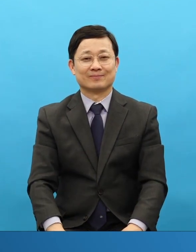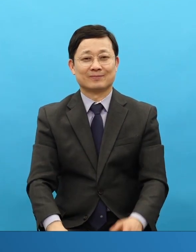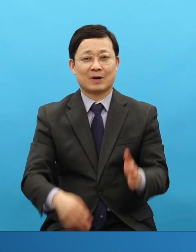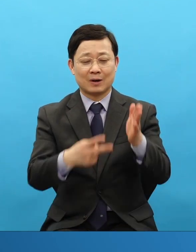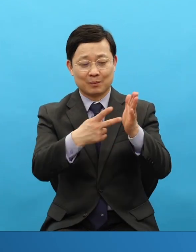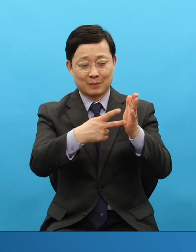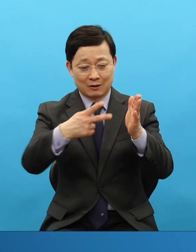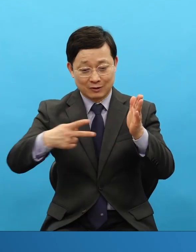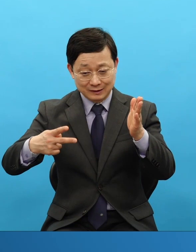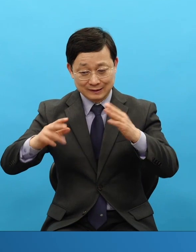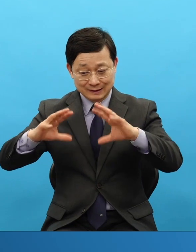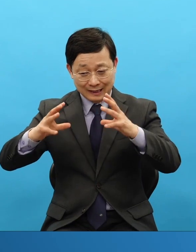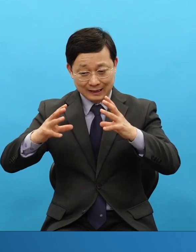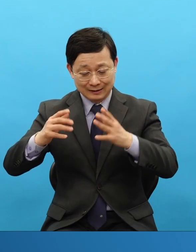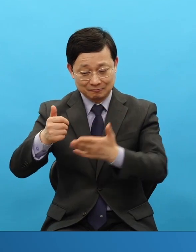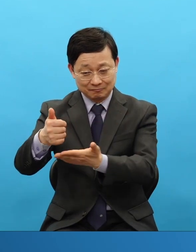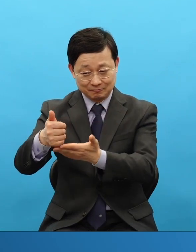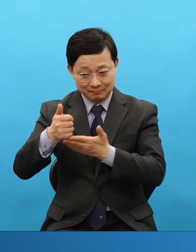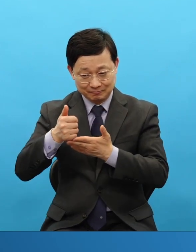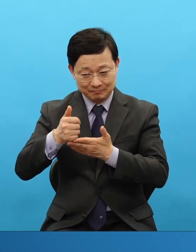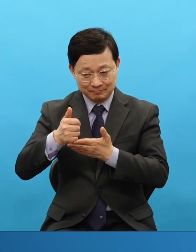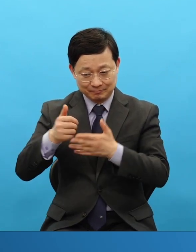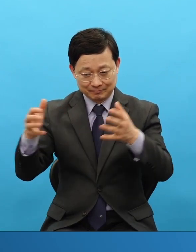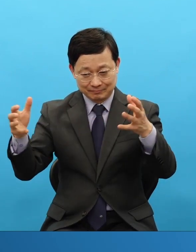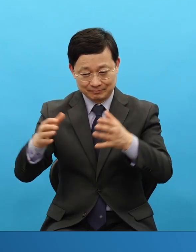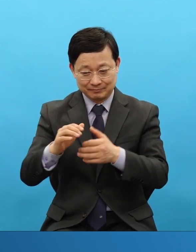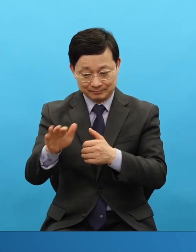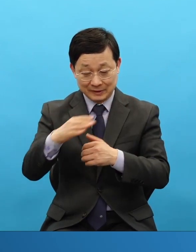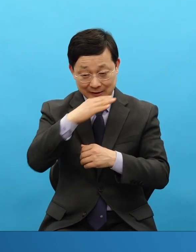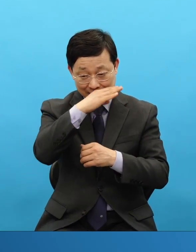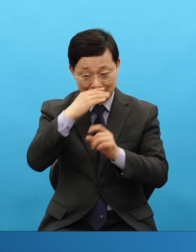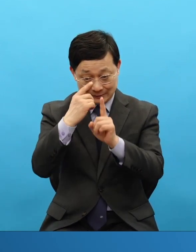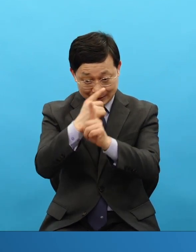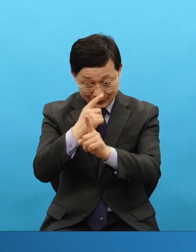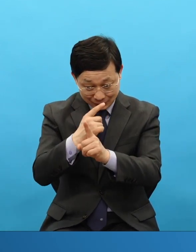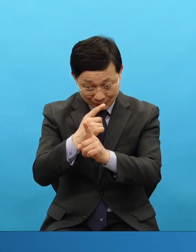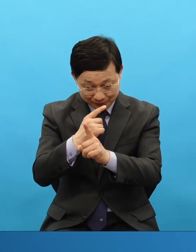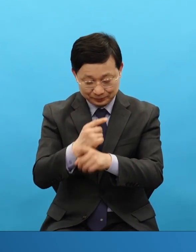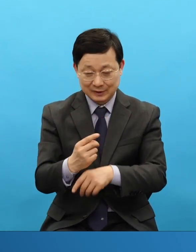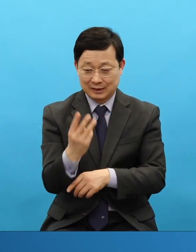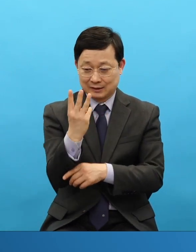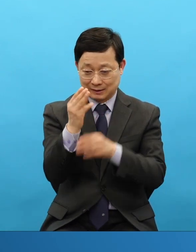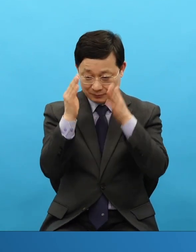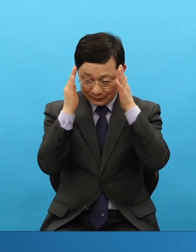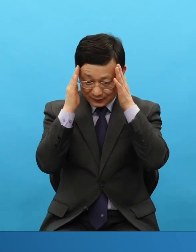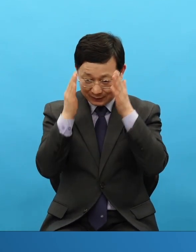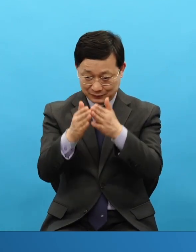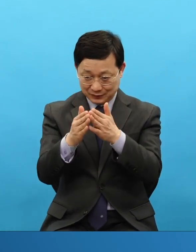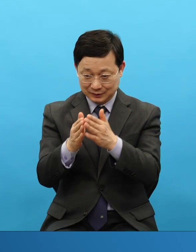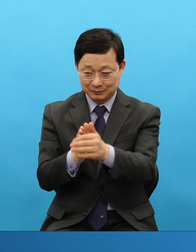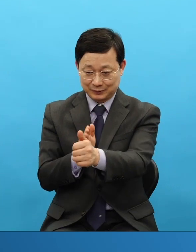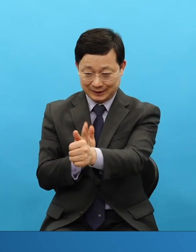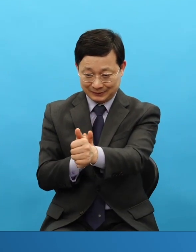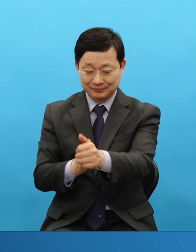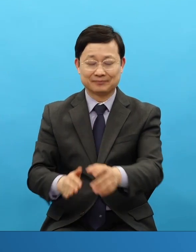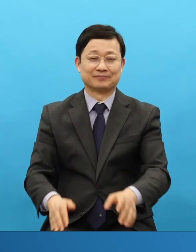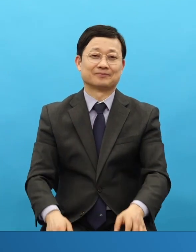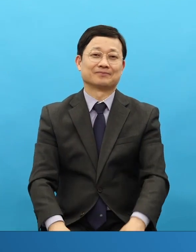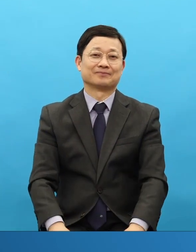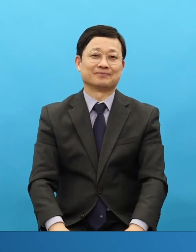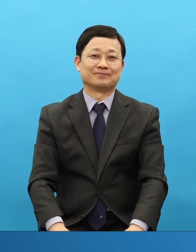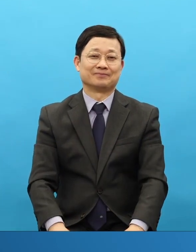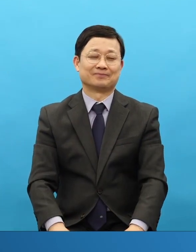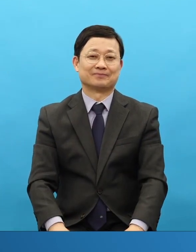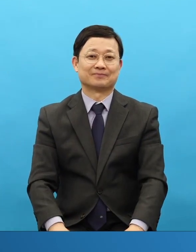바누아투 오신 분들은 치유 3집중하세요. And so those who came from Vanuatu focus on the healing through the 그리고